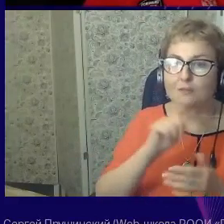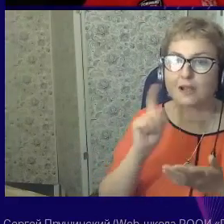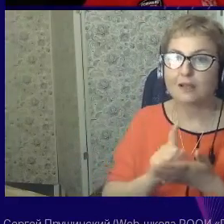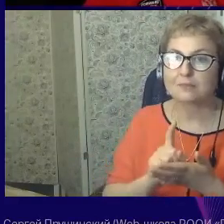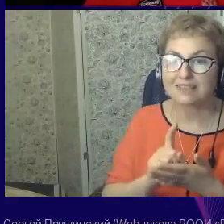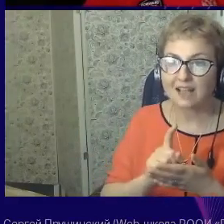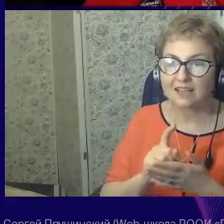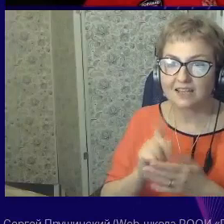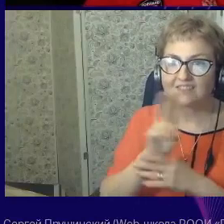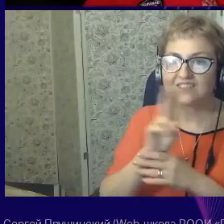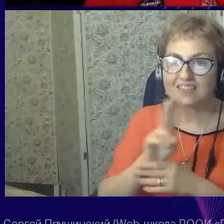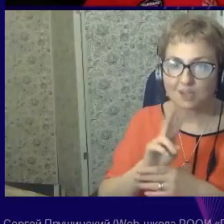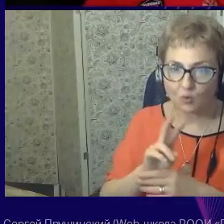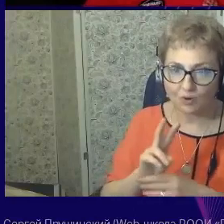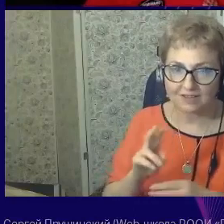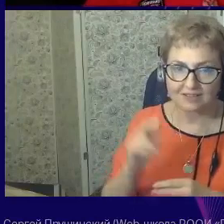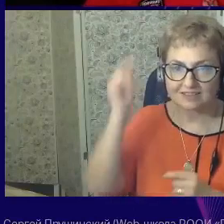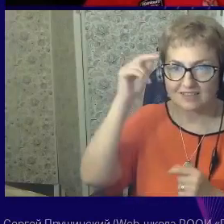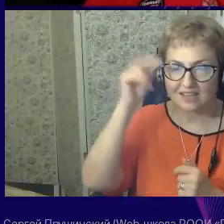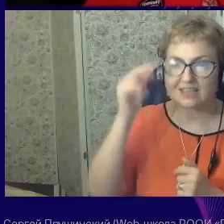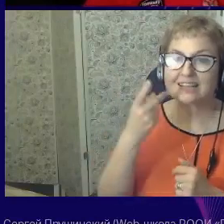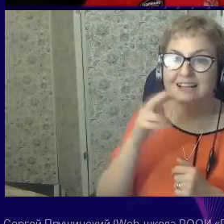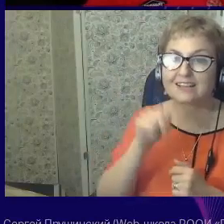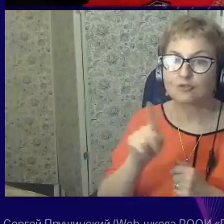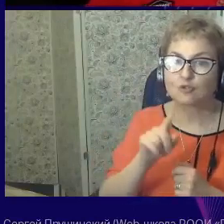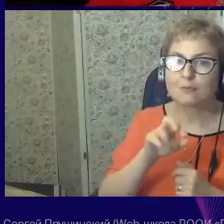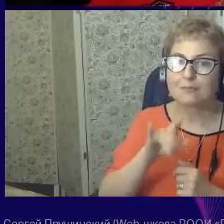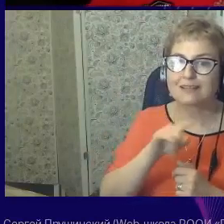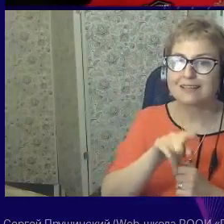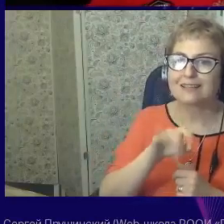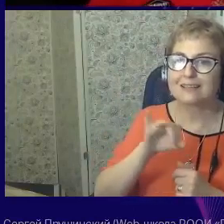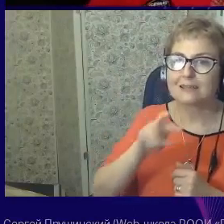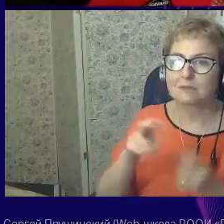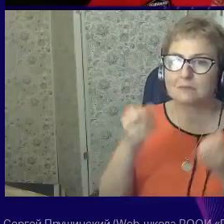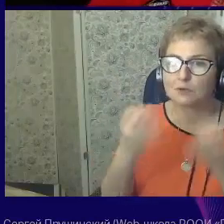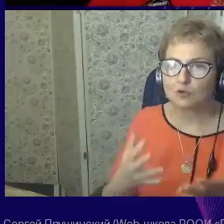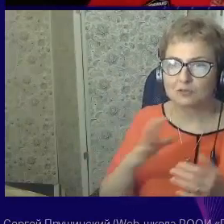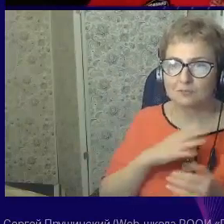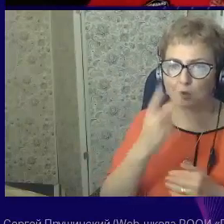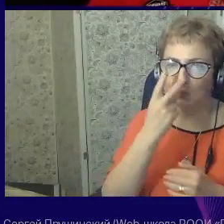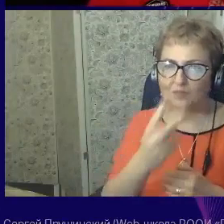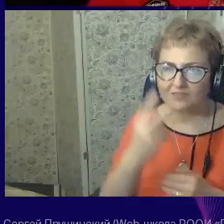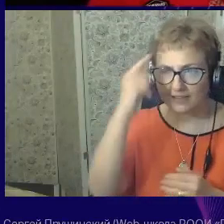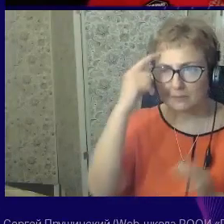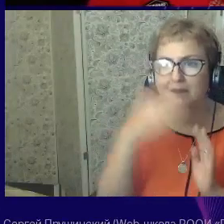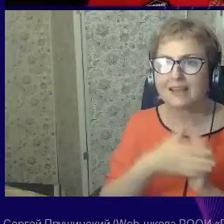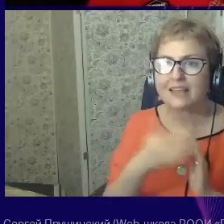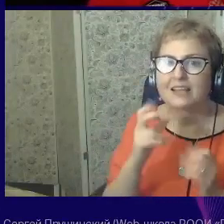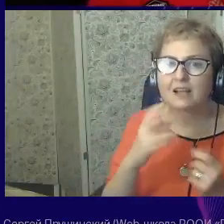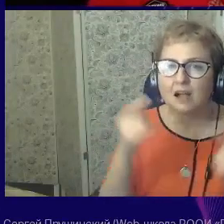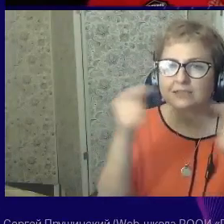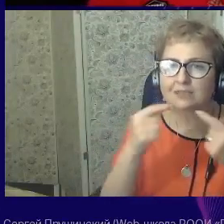обязательно видео занятия, для того, чтобы им было проще увидеть и понять,